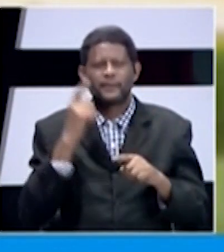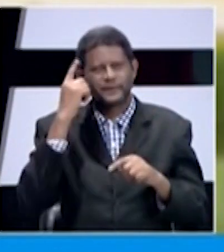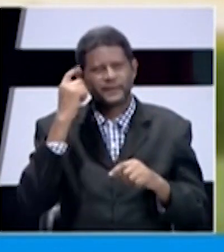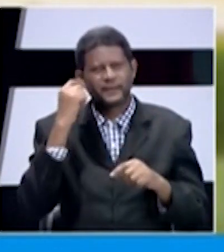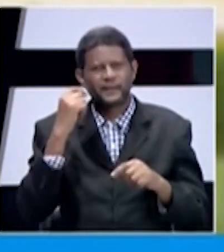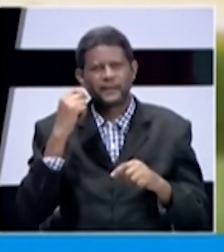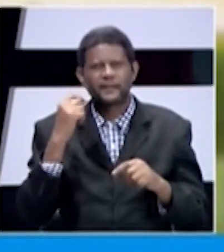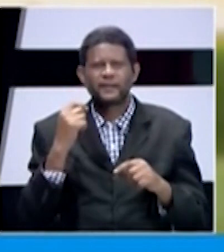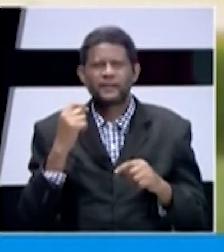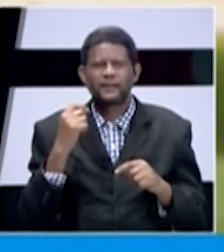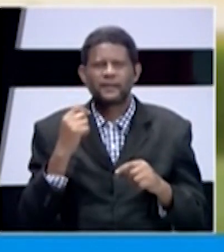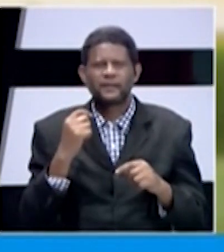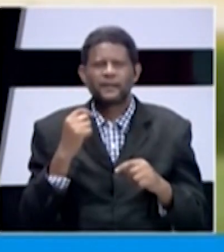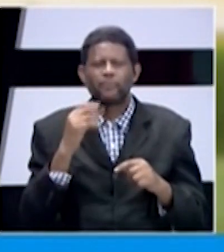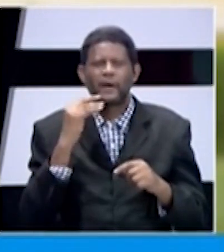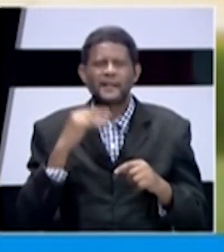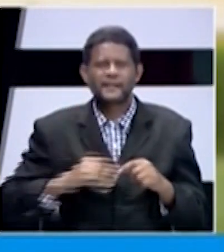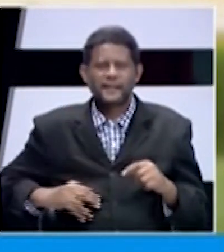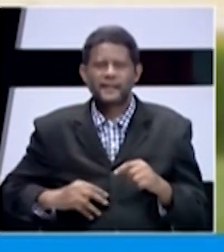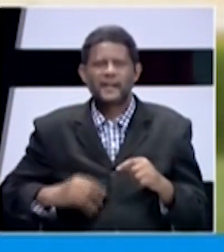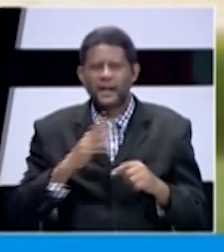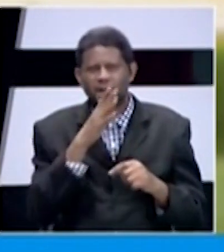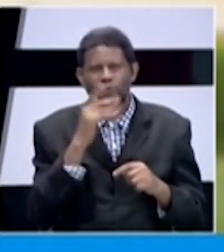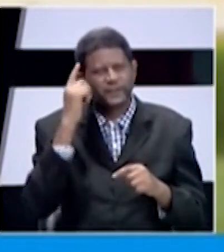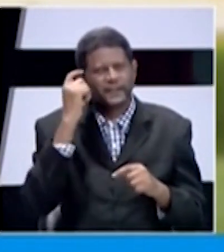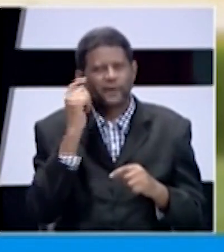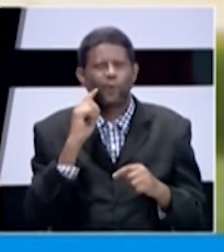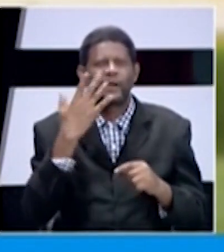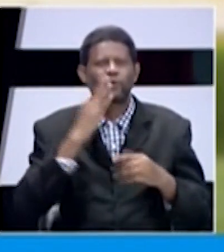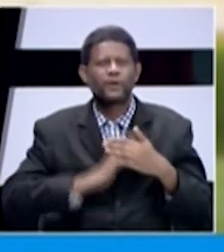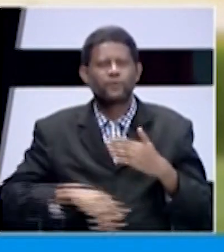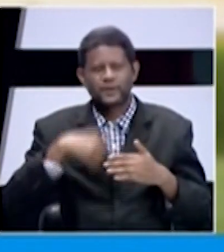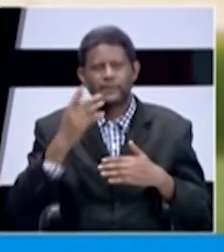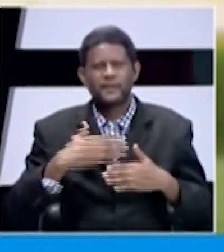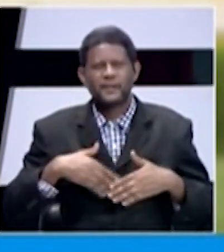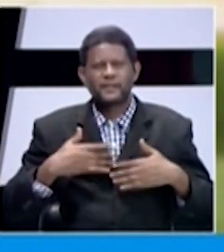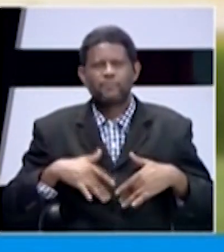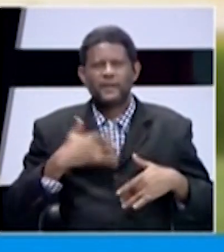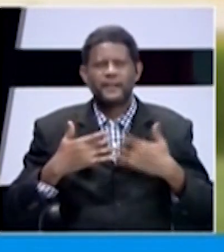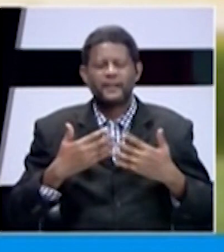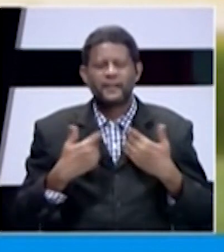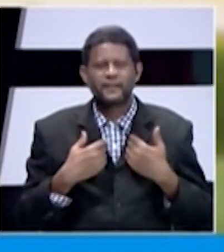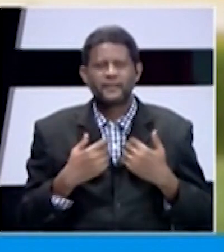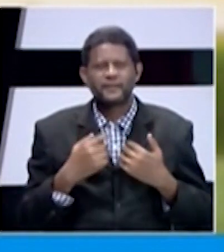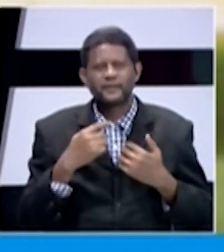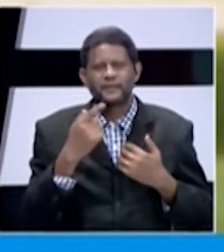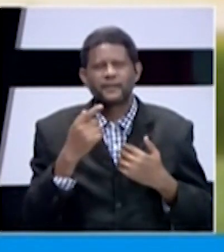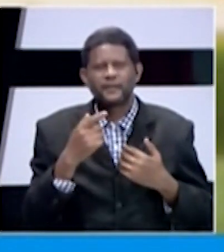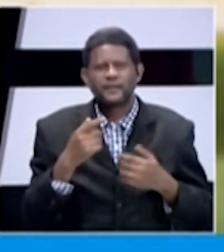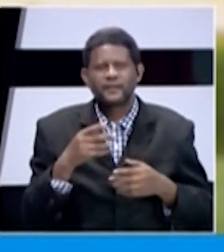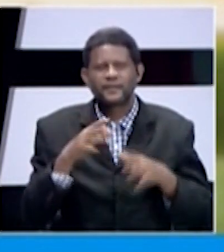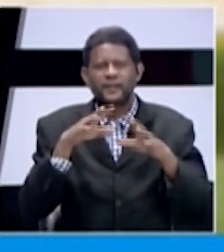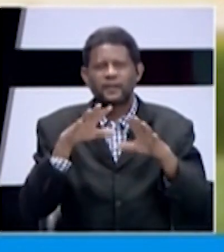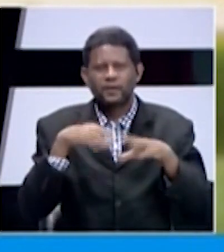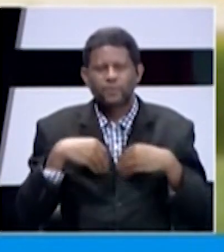እንኳዕ ካብ ትግራይ ካብ ማህፀን ኣደ ትግራይ እንኳዕ ተወለድኩ ዝብል ሓቦን ወነን ኣለኒ ንፅባሕ ንዝተረከብክዎ